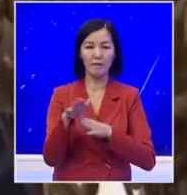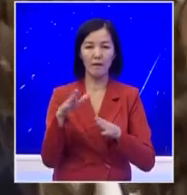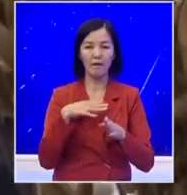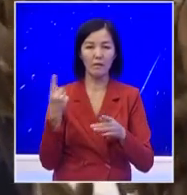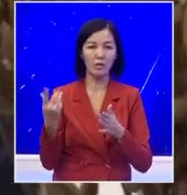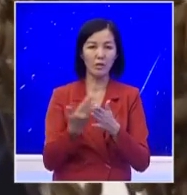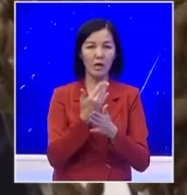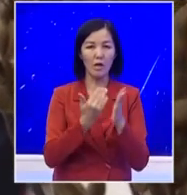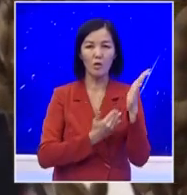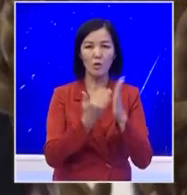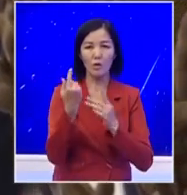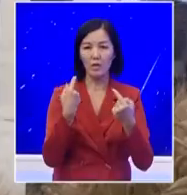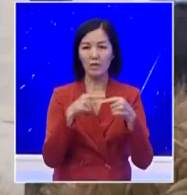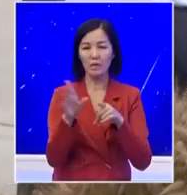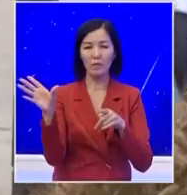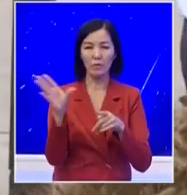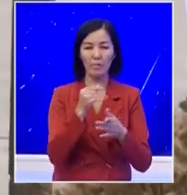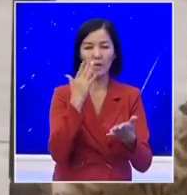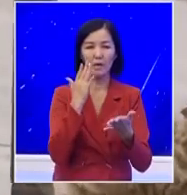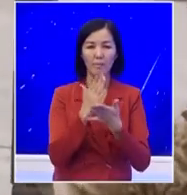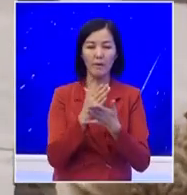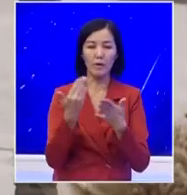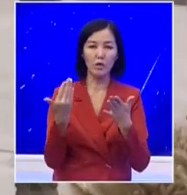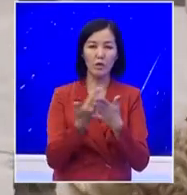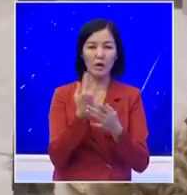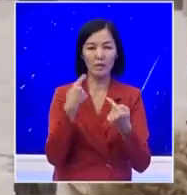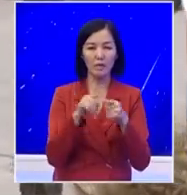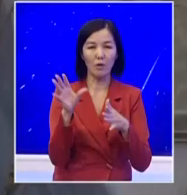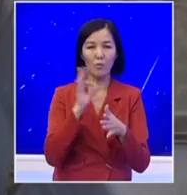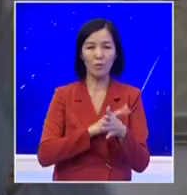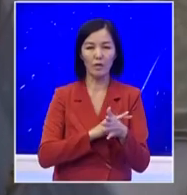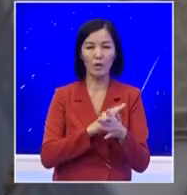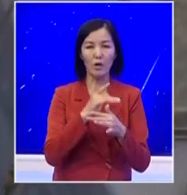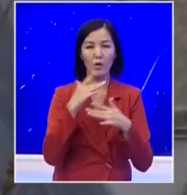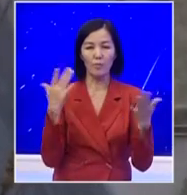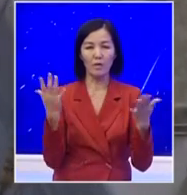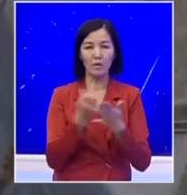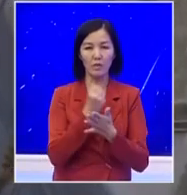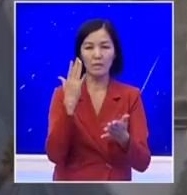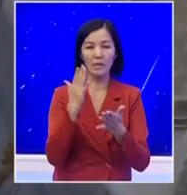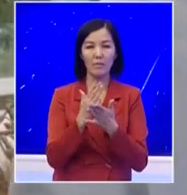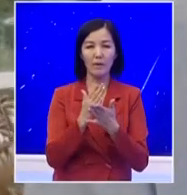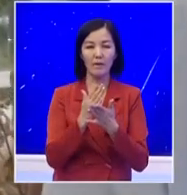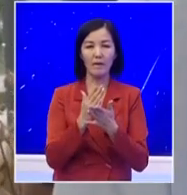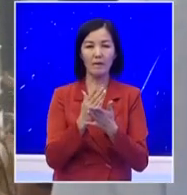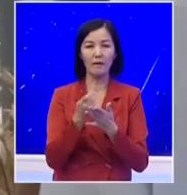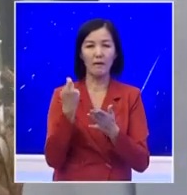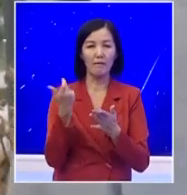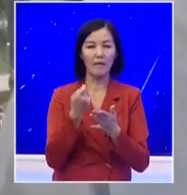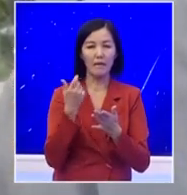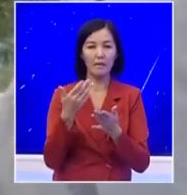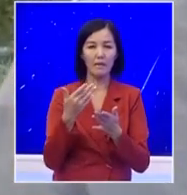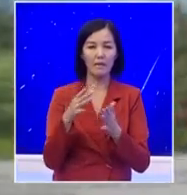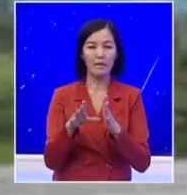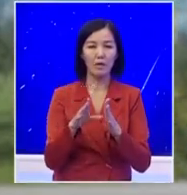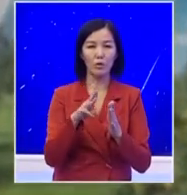жаңада ең жоғары технологияның бәрі осында. Жеткен жетістікте ауыз толтырып айтарлықтай. Соның бірі дәнді дақыл сұрпа.